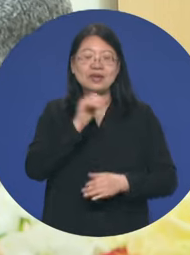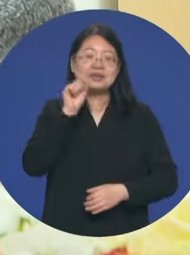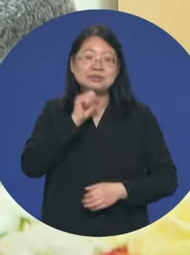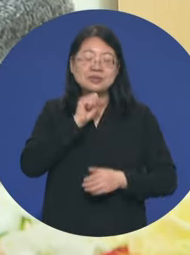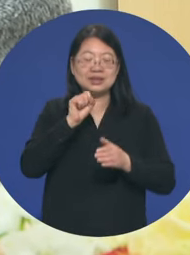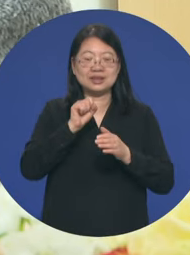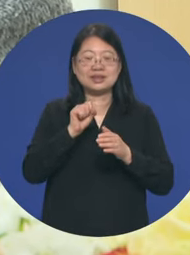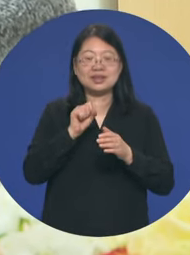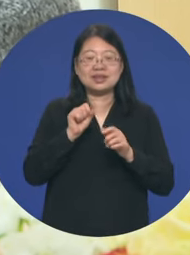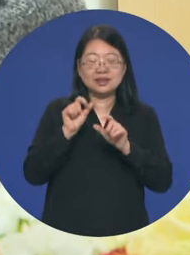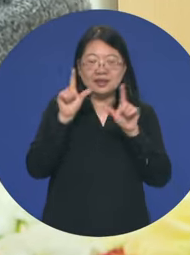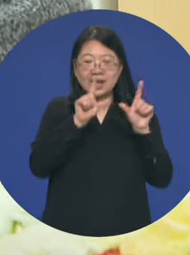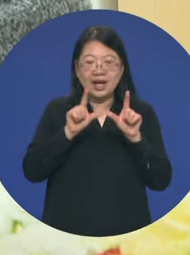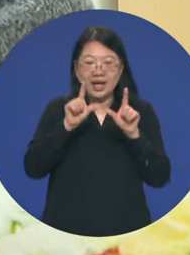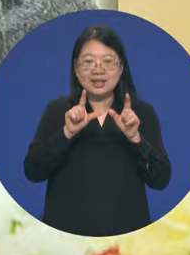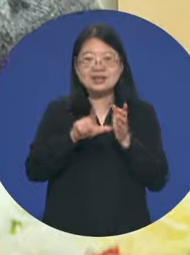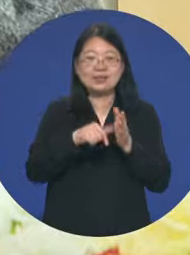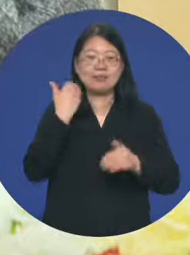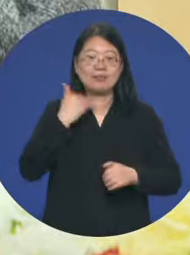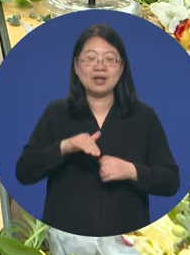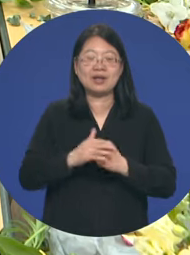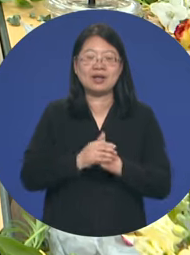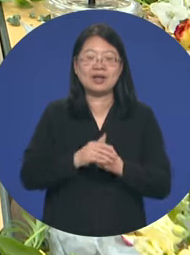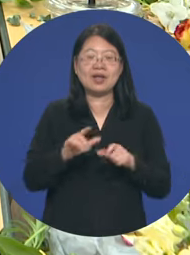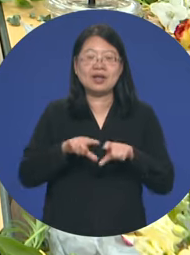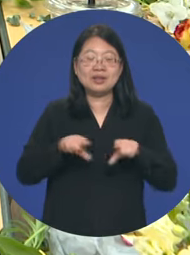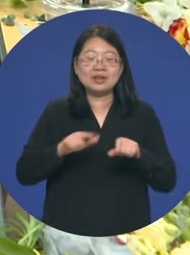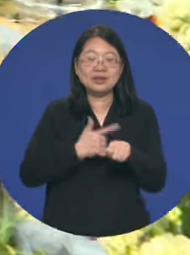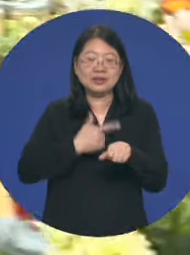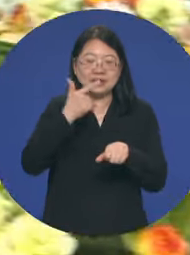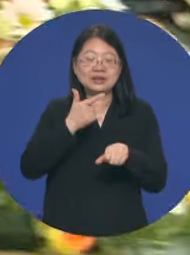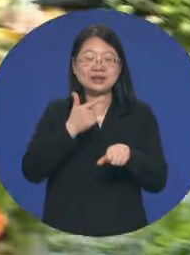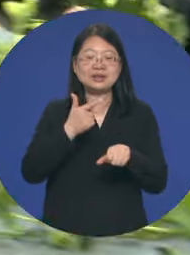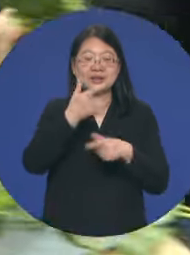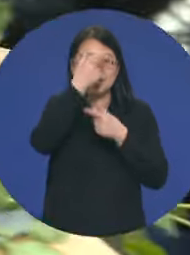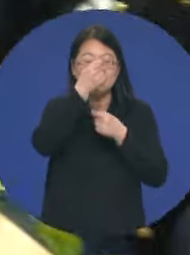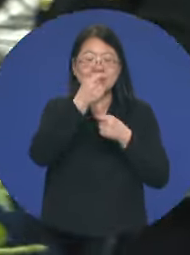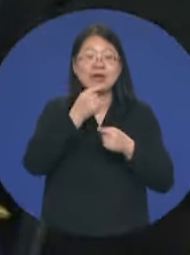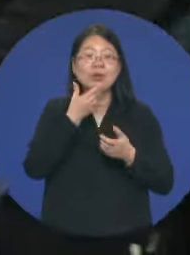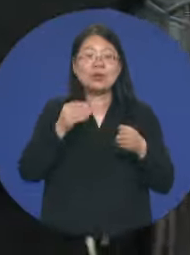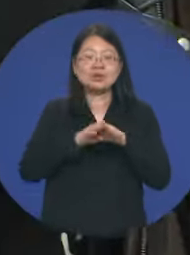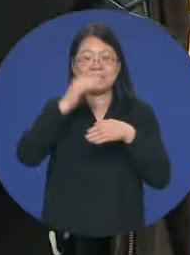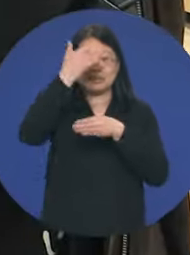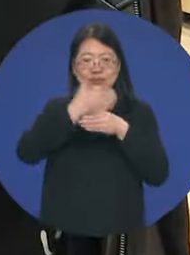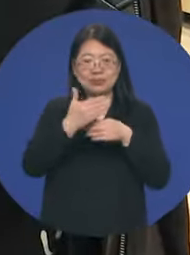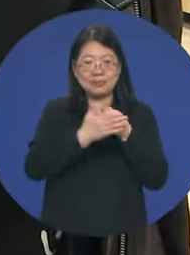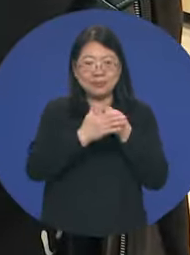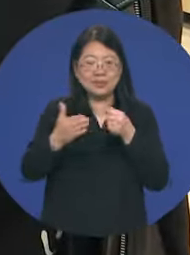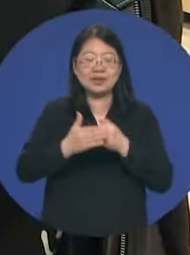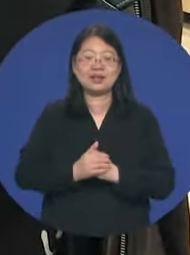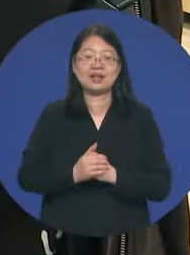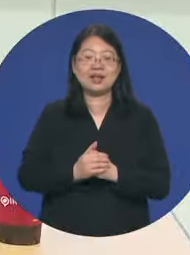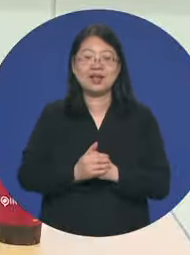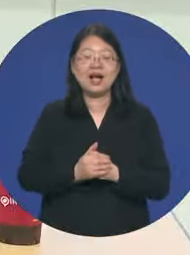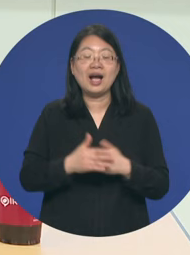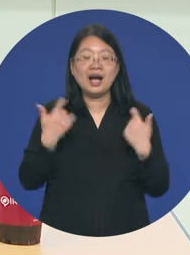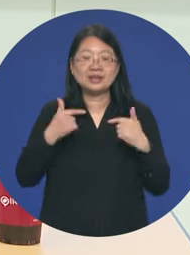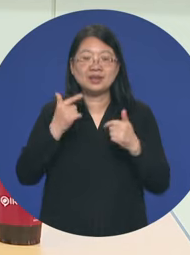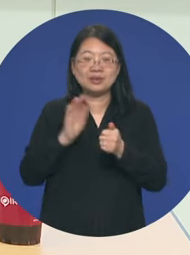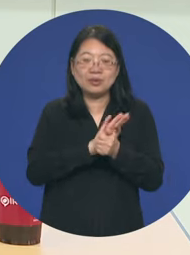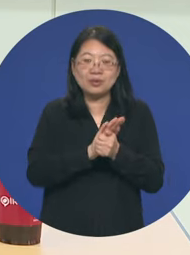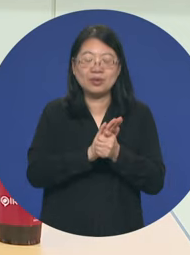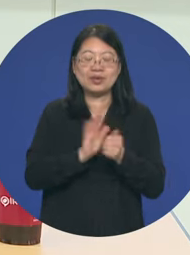즐길 공간이 마땅치 않습니다. 평일 6시가 되면 복지관은 문을 닫기 때문입니다. 어디나 돌봄으로